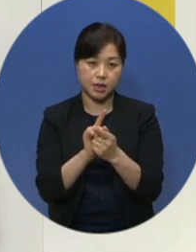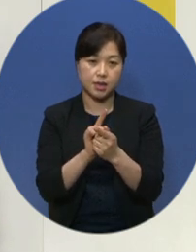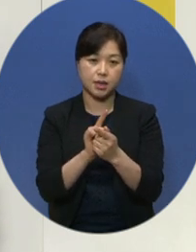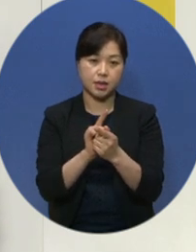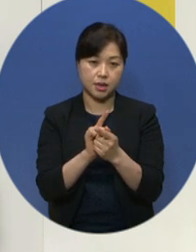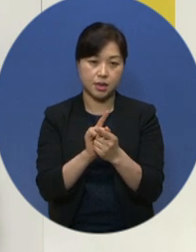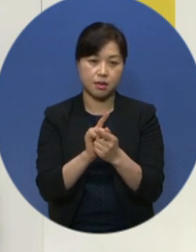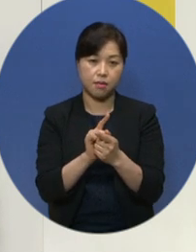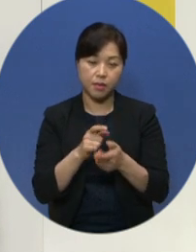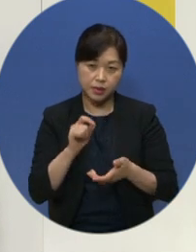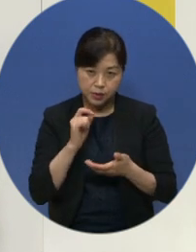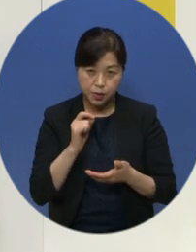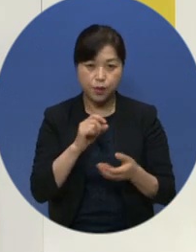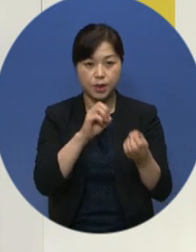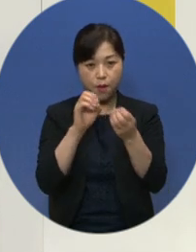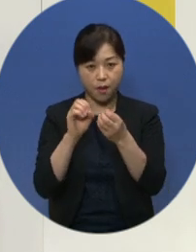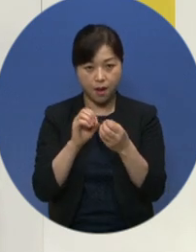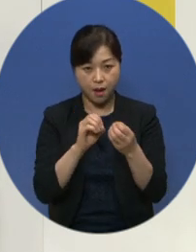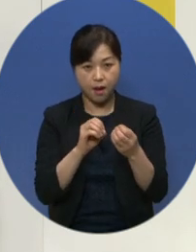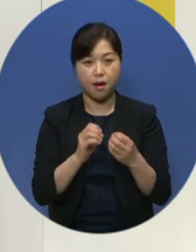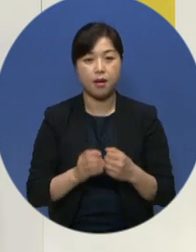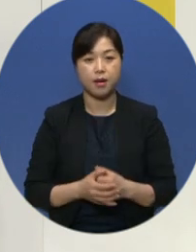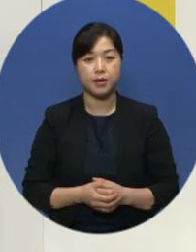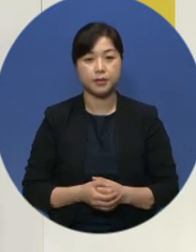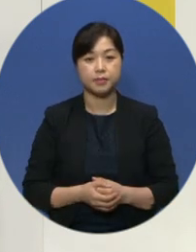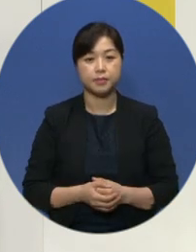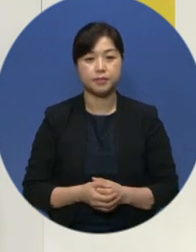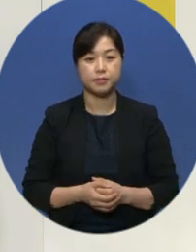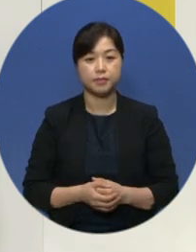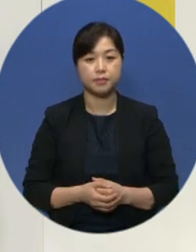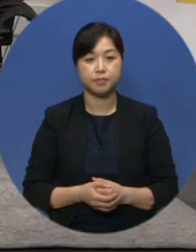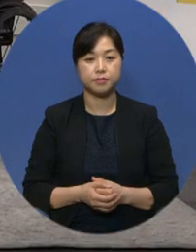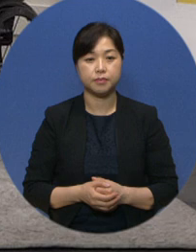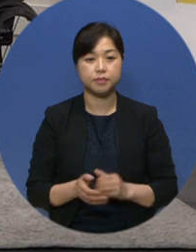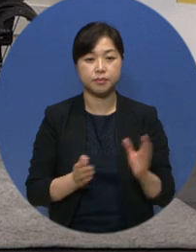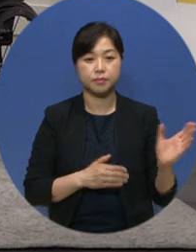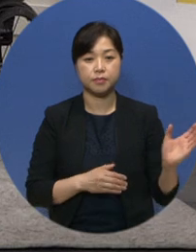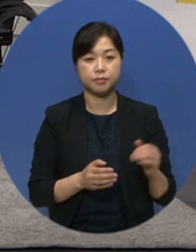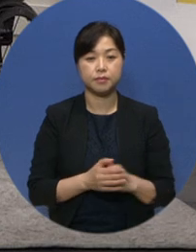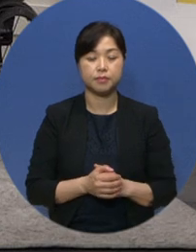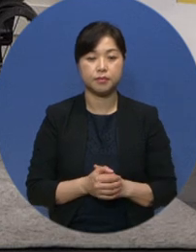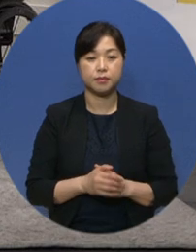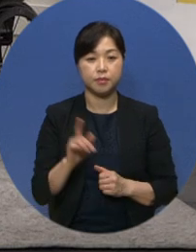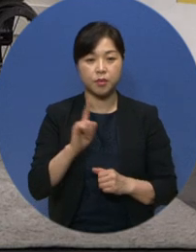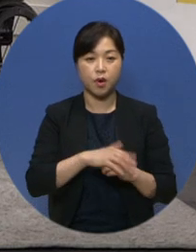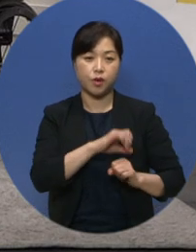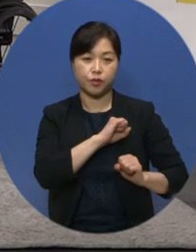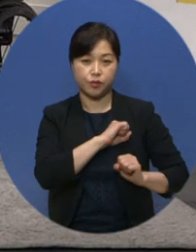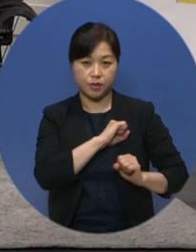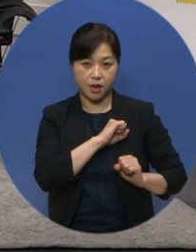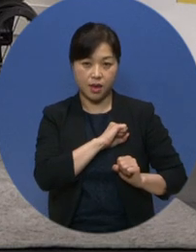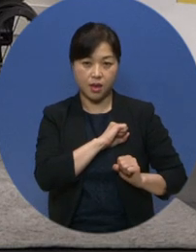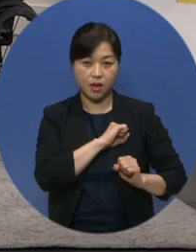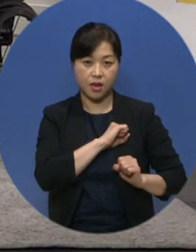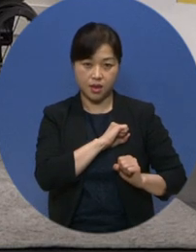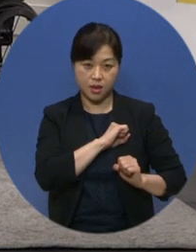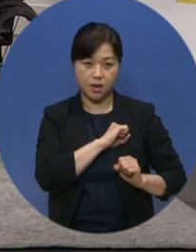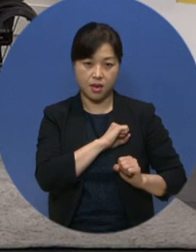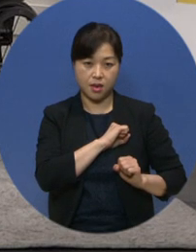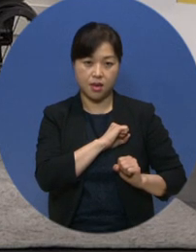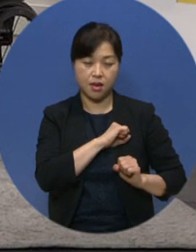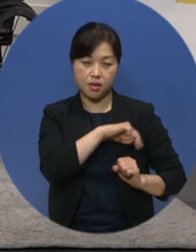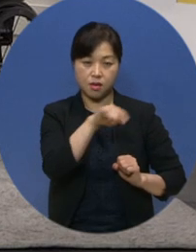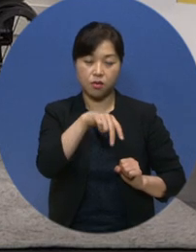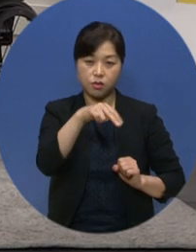티타임 인도하고 의 이런 거를 하고 있습니다 예 우리가 소원 술이라 와 죽 군대에서 앱 100 막 글은 그 여러가지